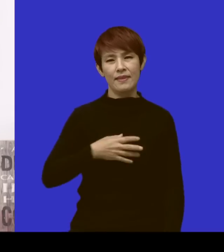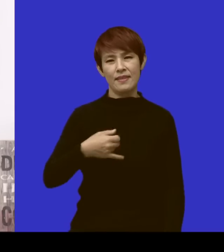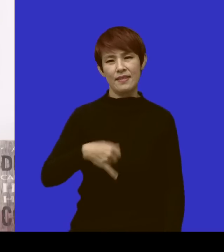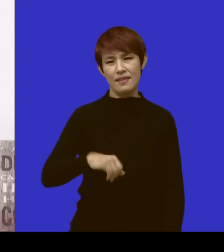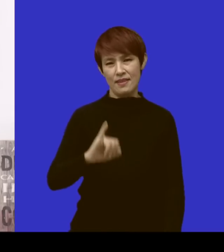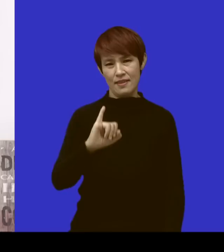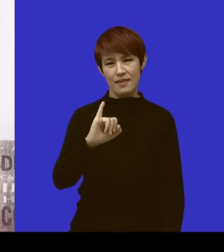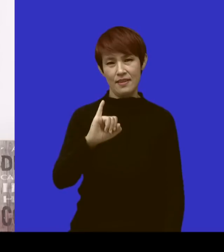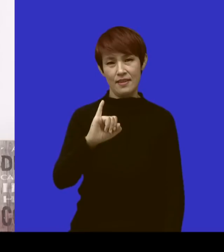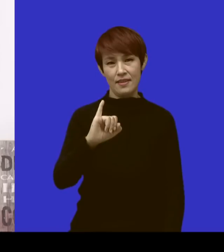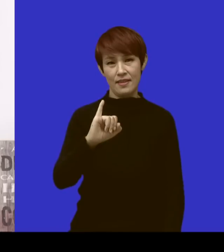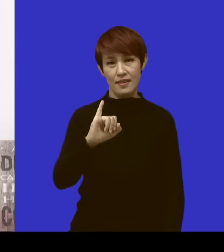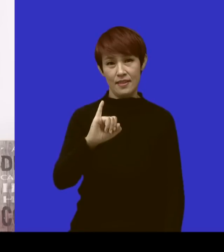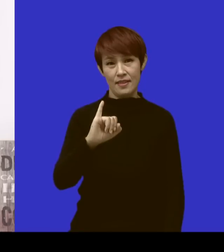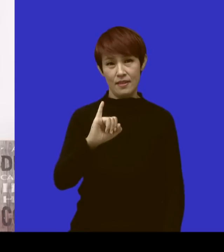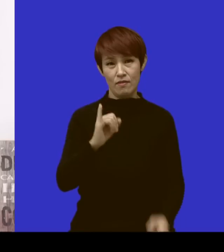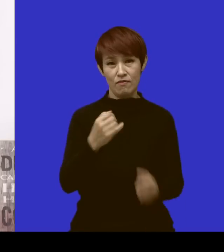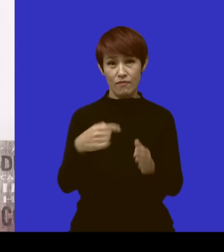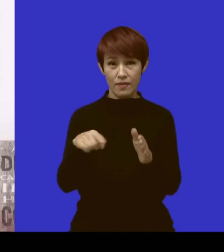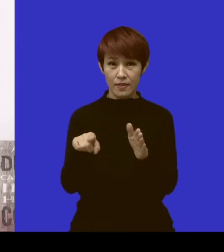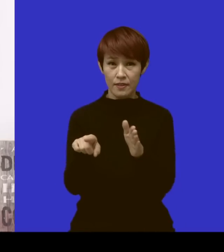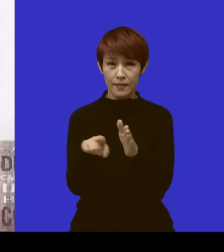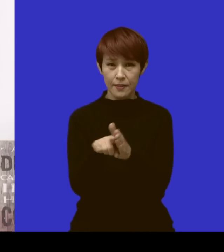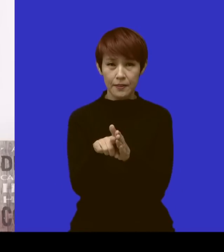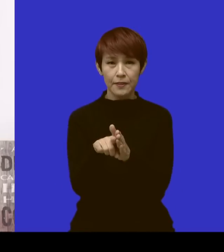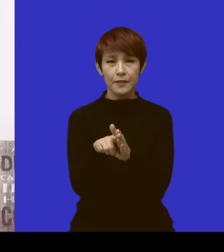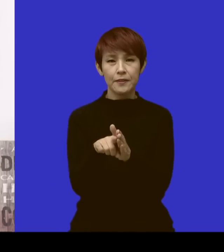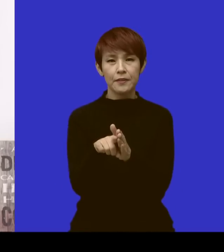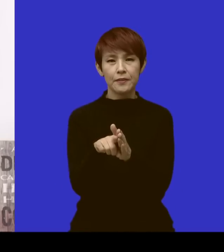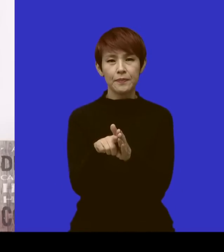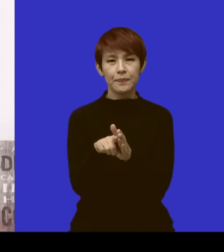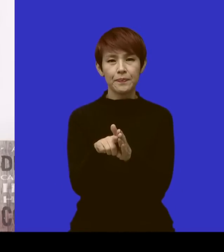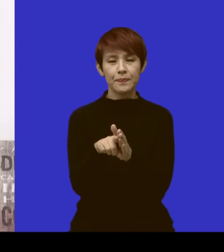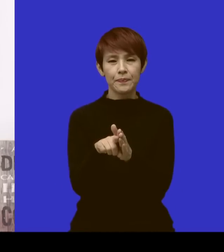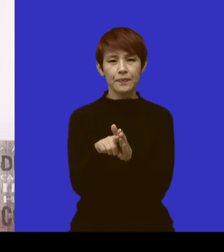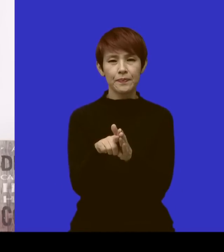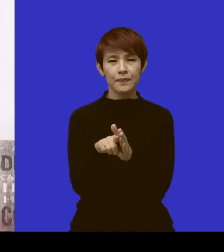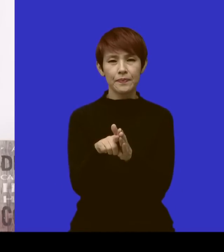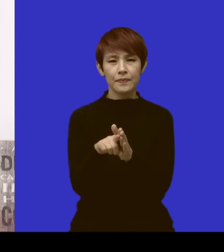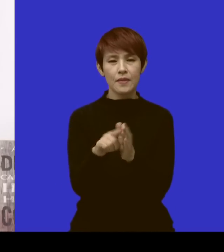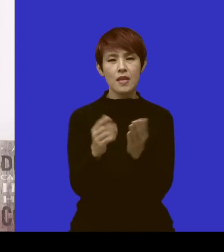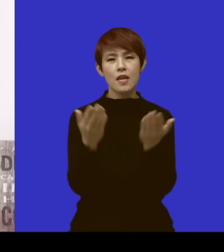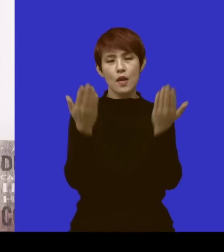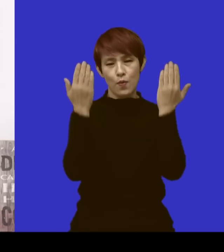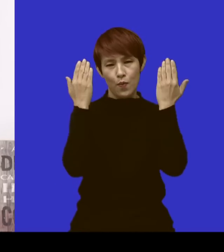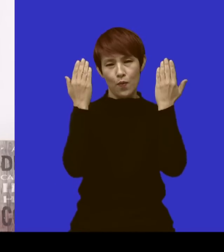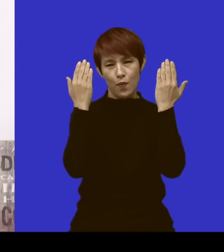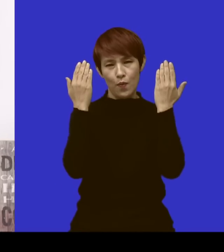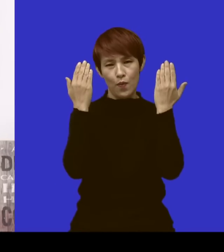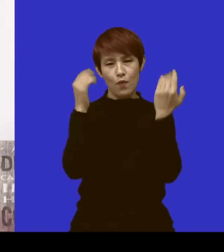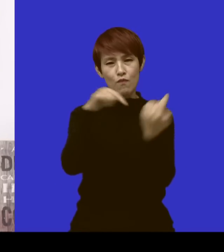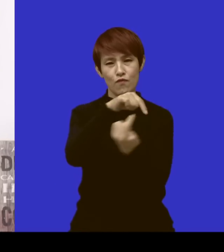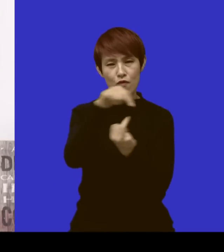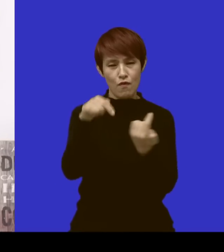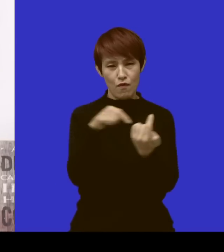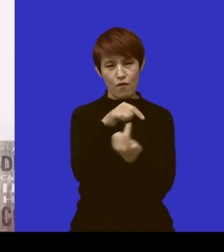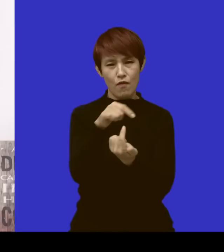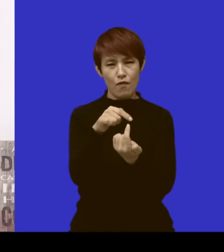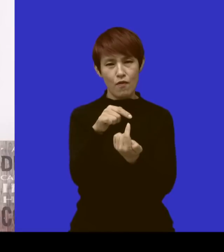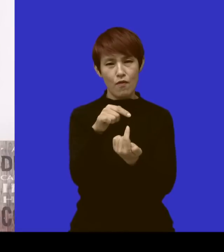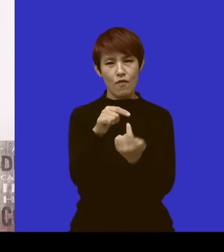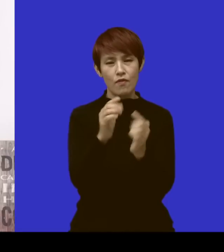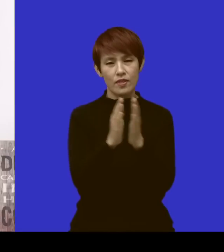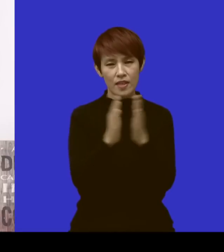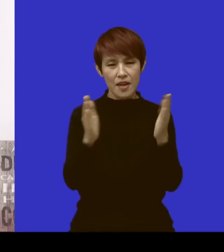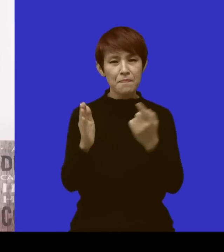아이를 위해 예. 학교를 또 준비했었던 예. 근데 또 저희 아이뿐만이 아니라 또 다른